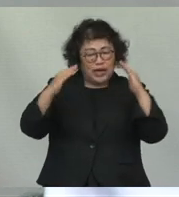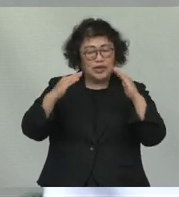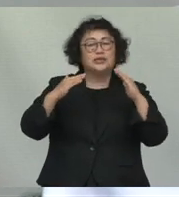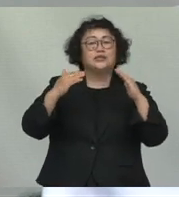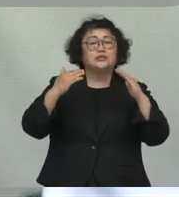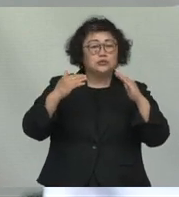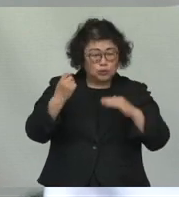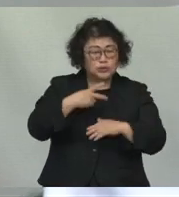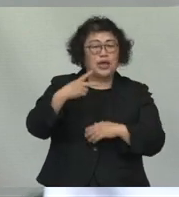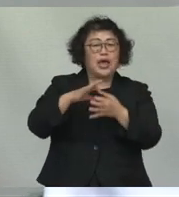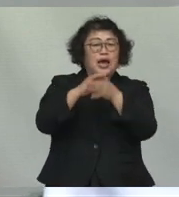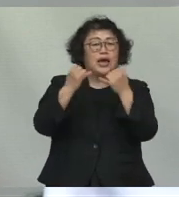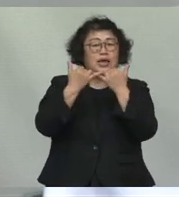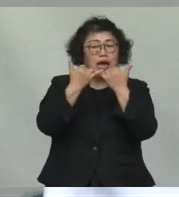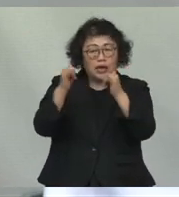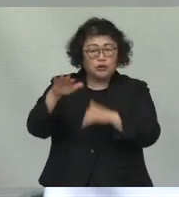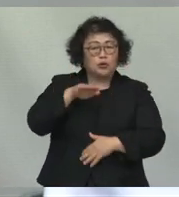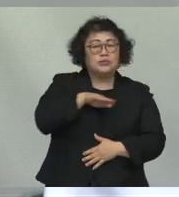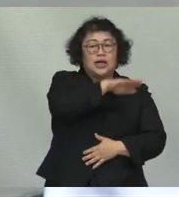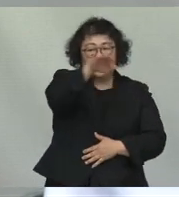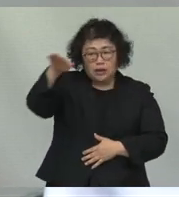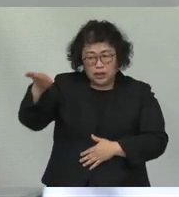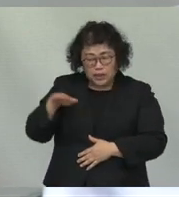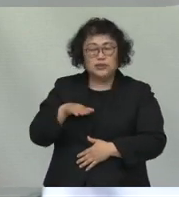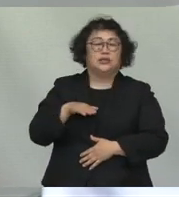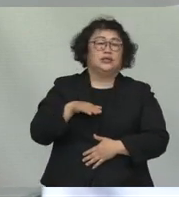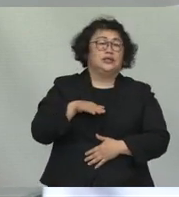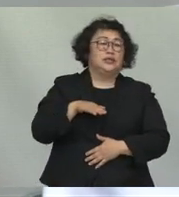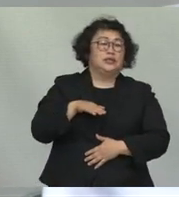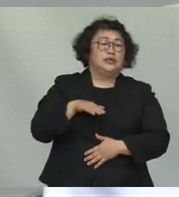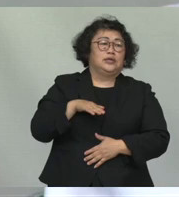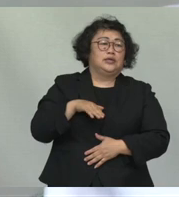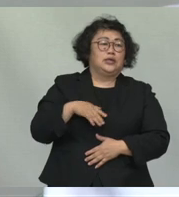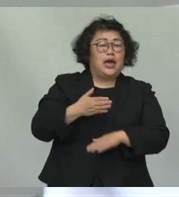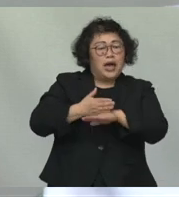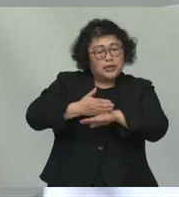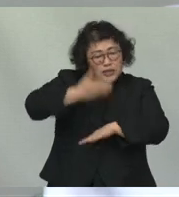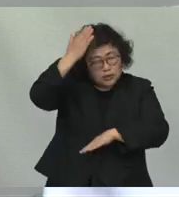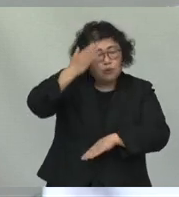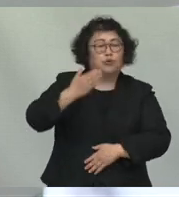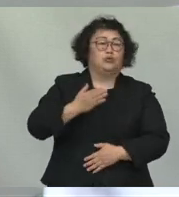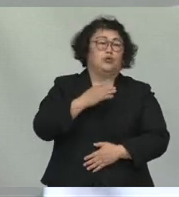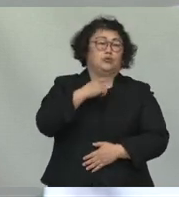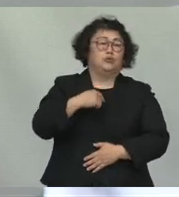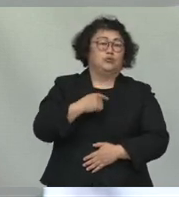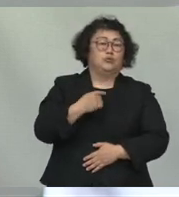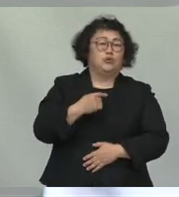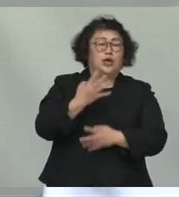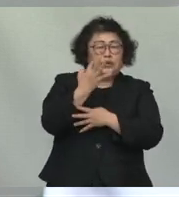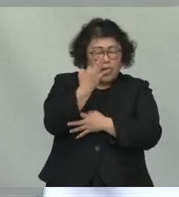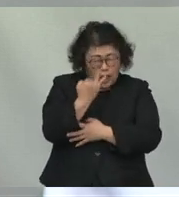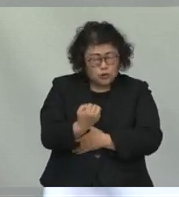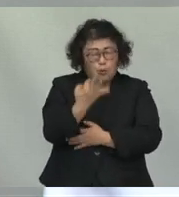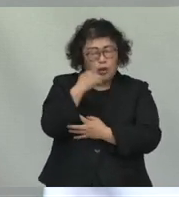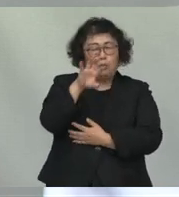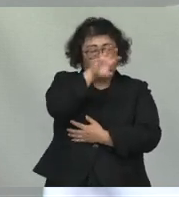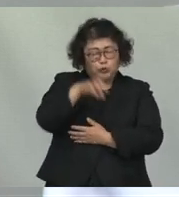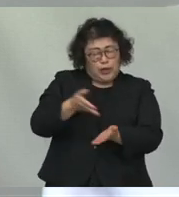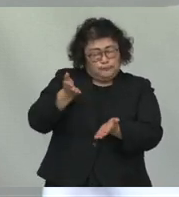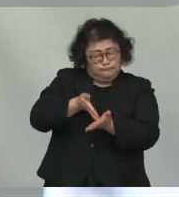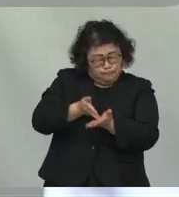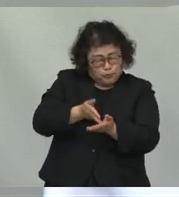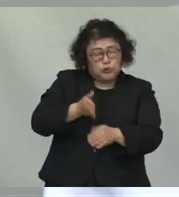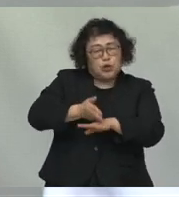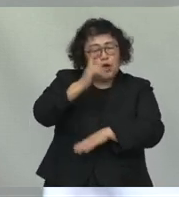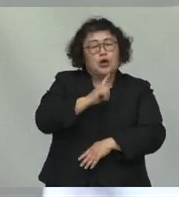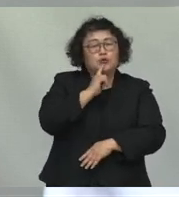して関係各位の皆さんにありがとうを何度繰り返しても